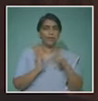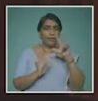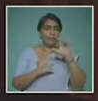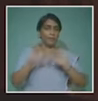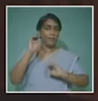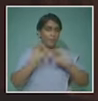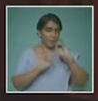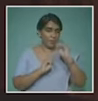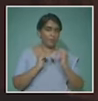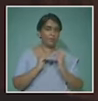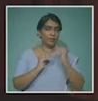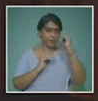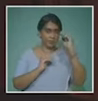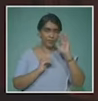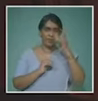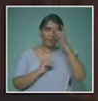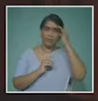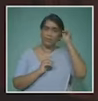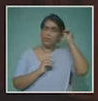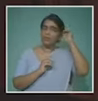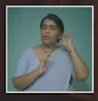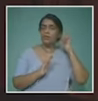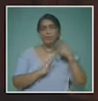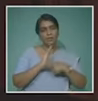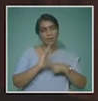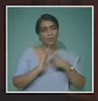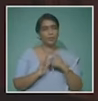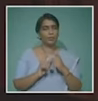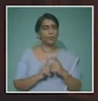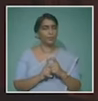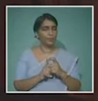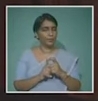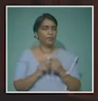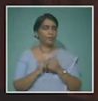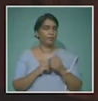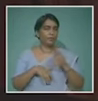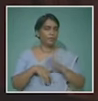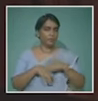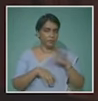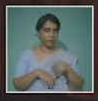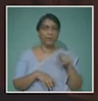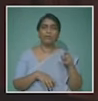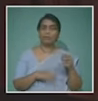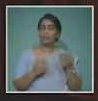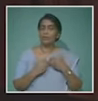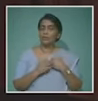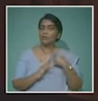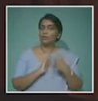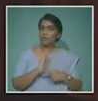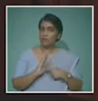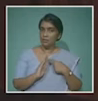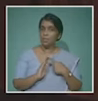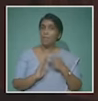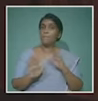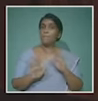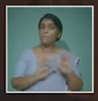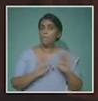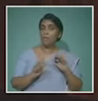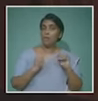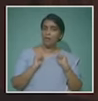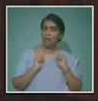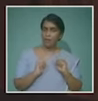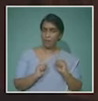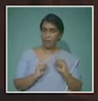ஒரு பயங்கரத்தை சந்திக்கப் போகிறது, எப்படி இந்த நாட்டை நிர்வாகம் செய்ய போகிறார்கள், இந்த வெட் வரியை குறைத்தது தான் இந்த அரசாங்கம் விட்ட மிகப்பெரிய தவறு என்று